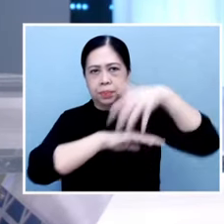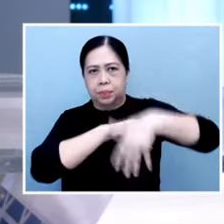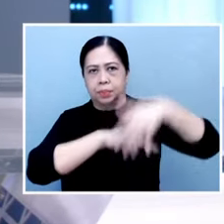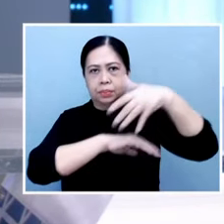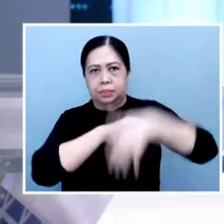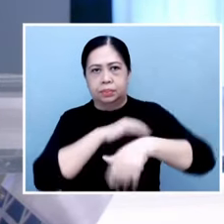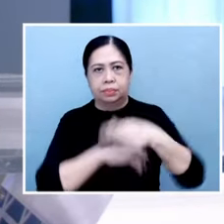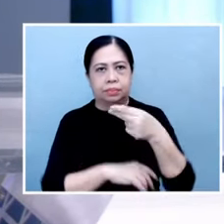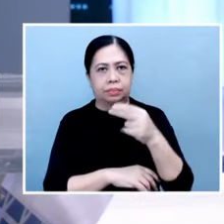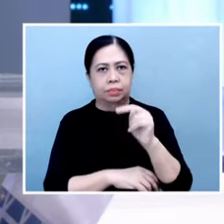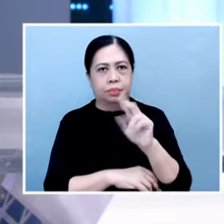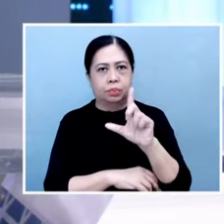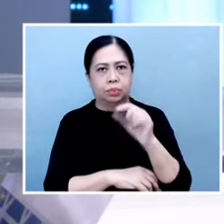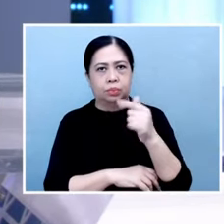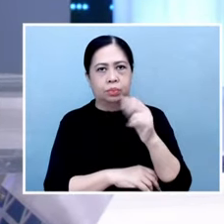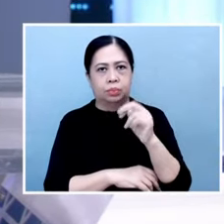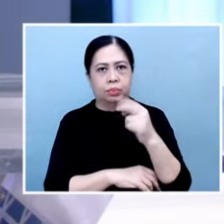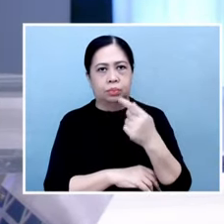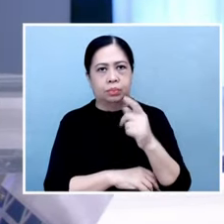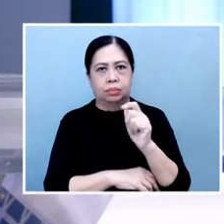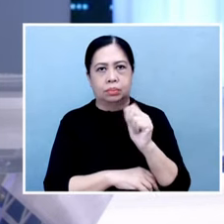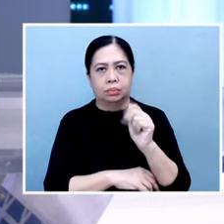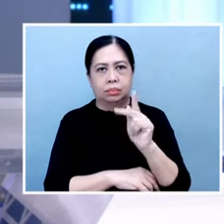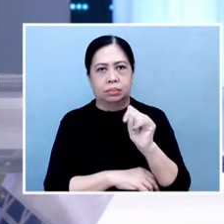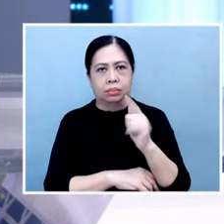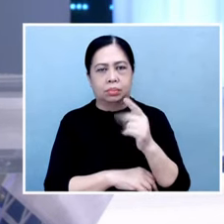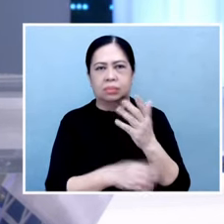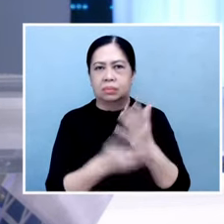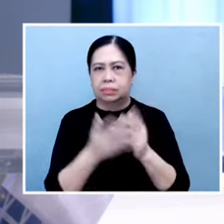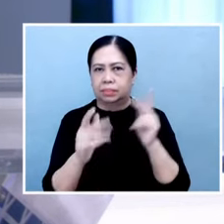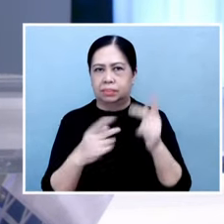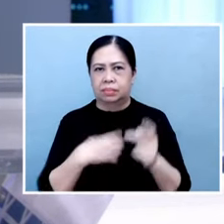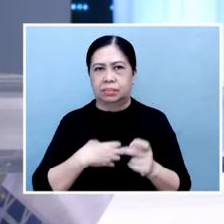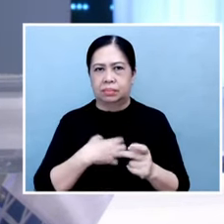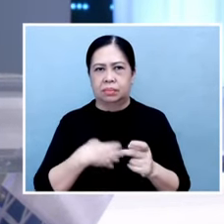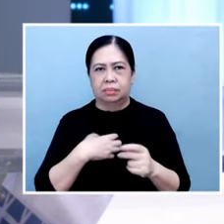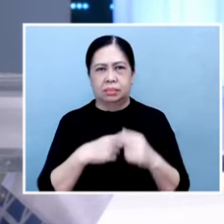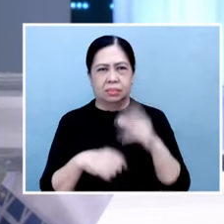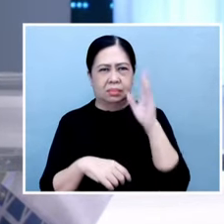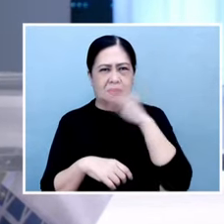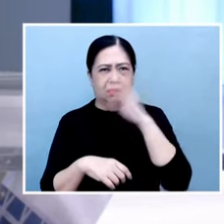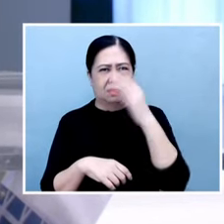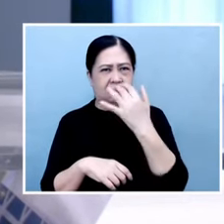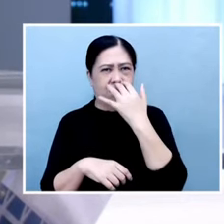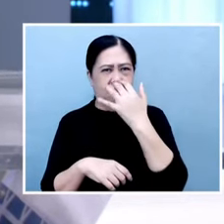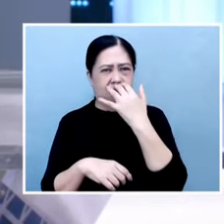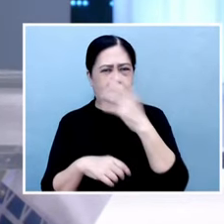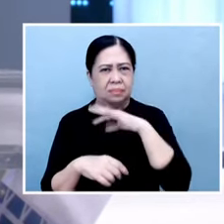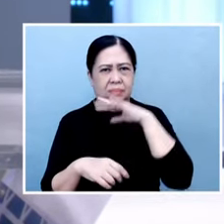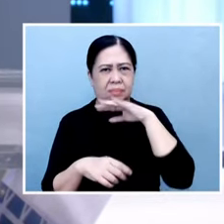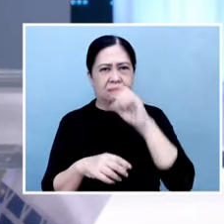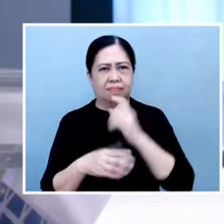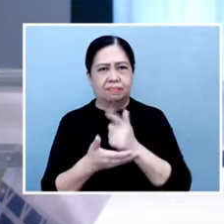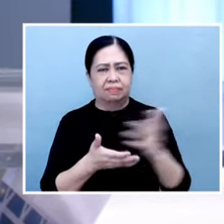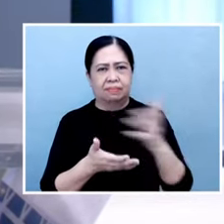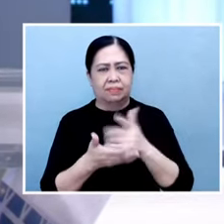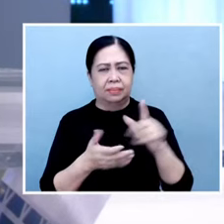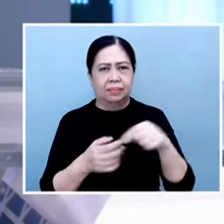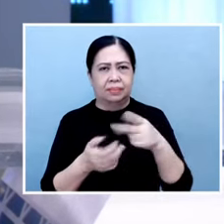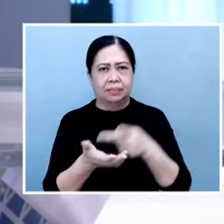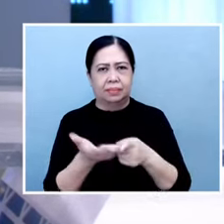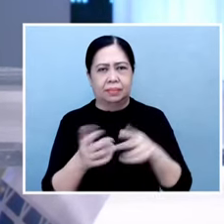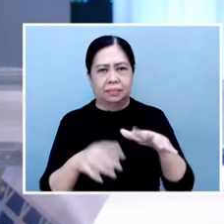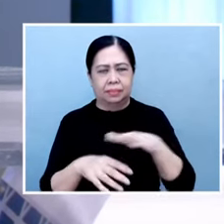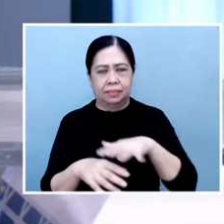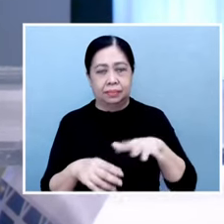poles na ngayon inireklamo naman ng ilang residente dahil sa mabahong amoy at basura sa ilang bahagi nito.